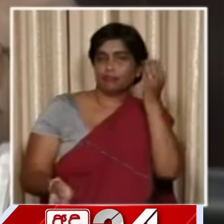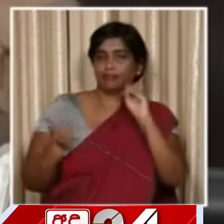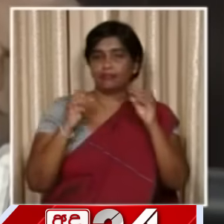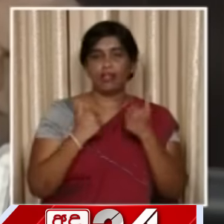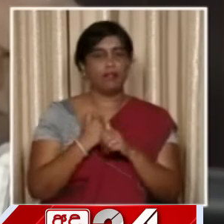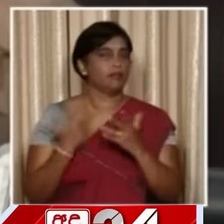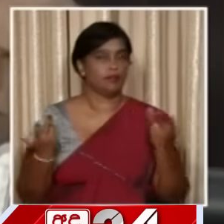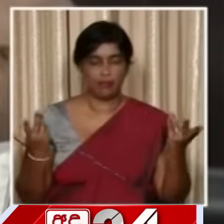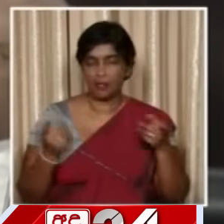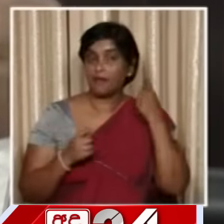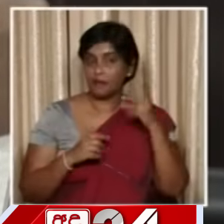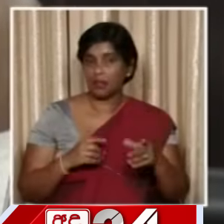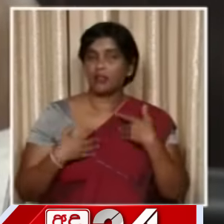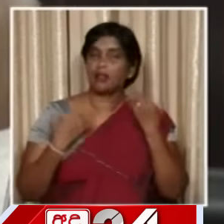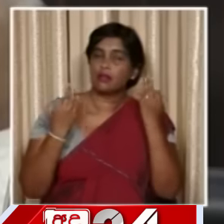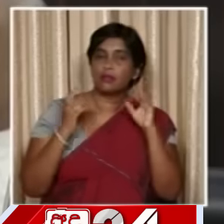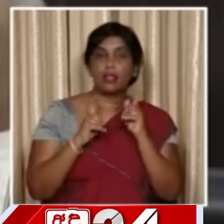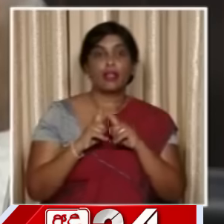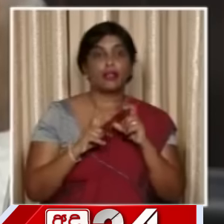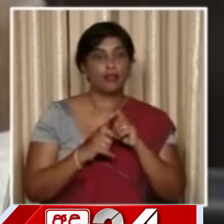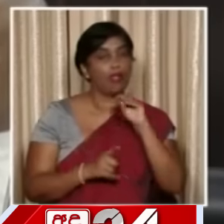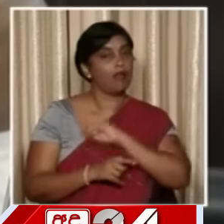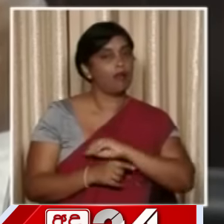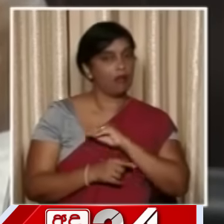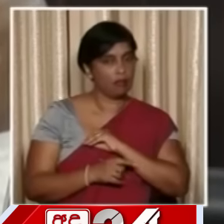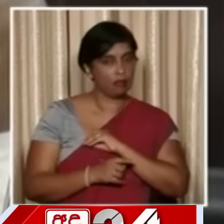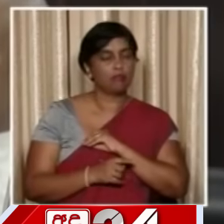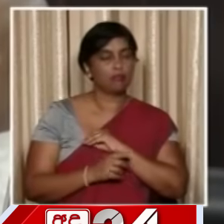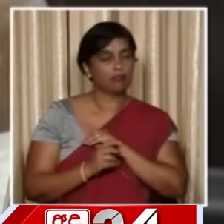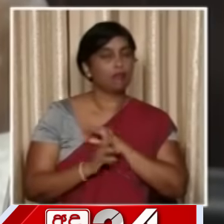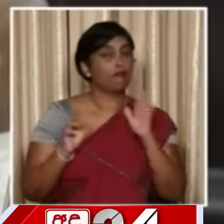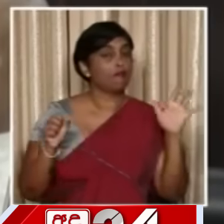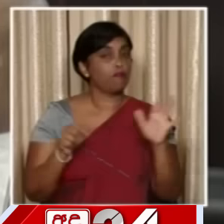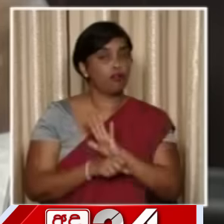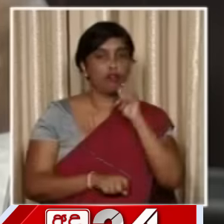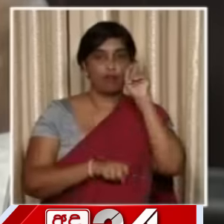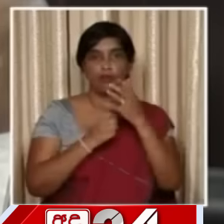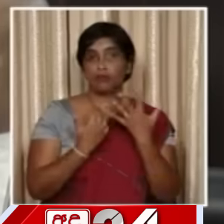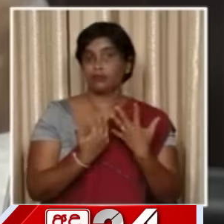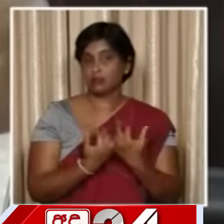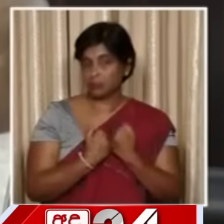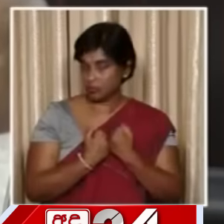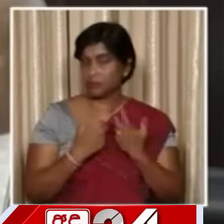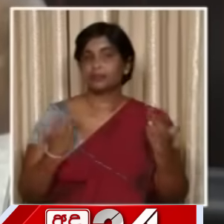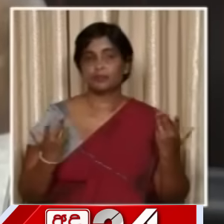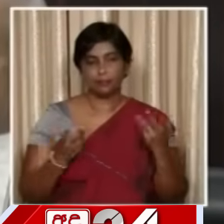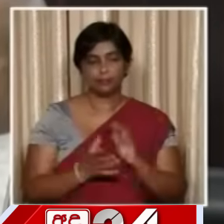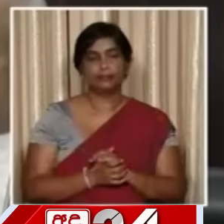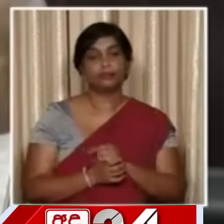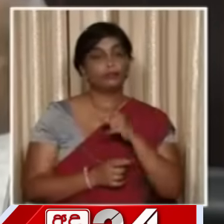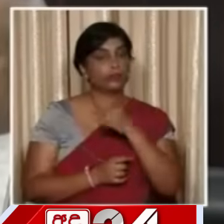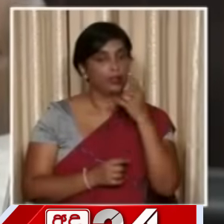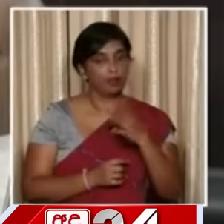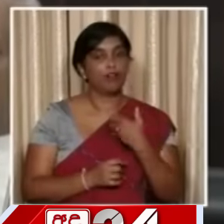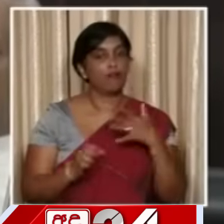නැහැ. ඒ වගේම නිදහස් අධ්‍යාපනයේ ප්‍රතිලාභ පූර්ණ වශයෙන් ජනතාවට ලැබී දැබෙන්නේත් නැහැ. ඒ නිසා